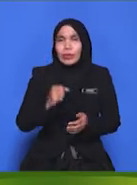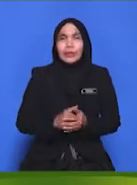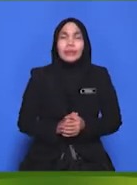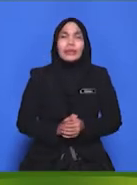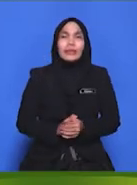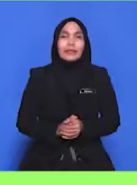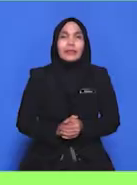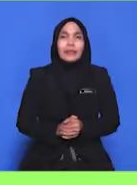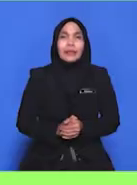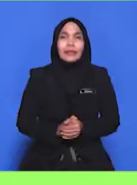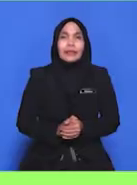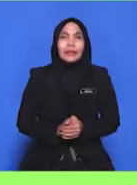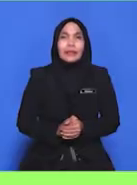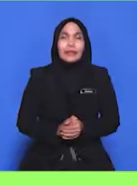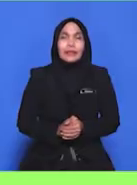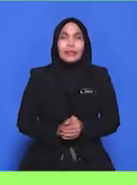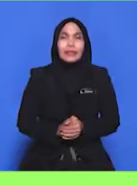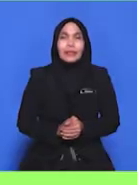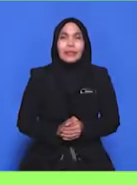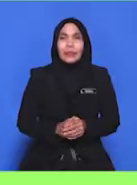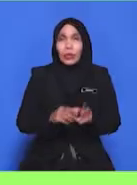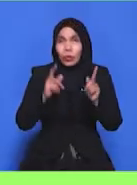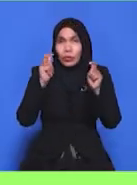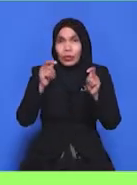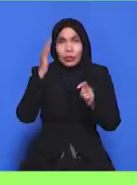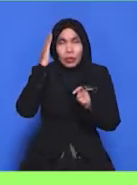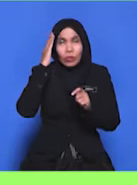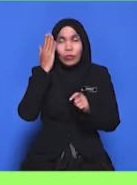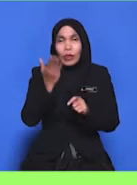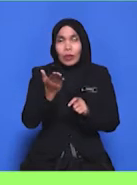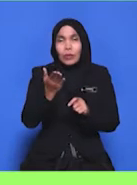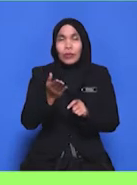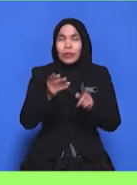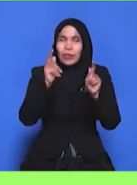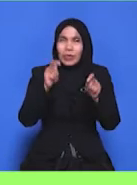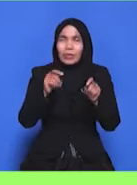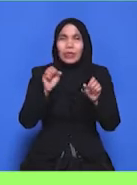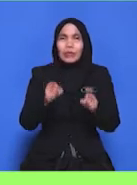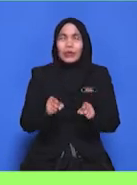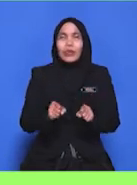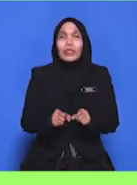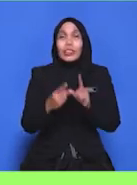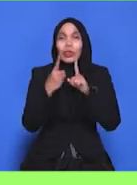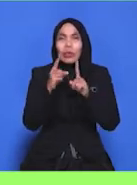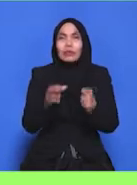tersebut. Ustazah tahu kamu pasti boleh menjawab soalan yang diberi dengan